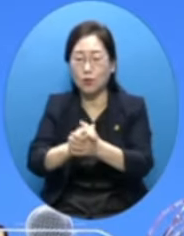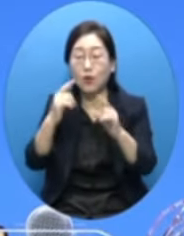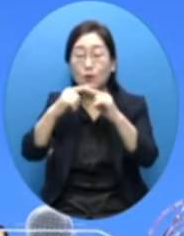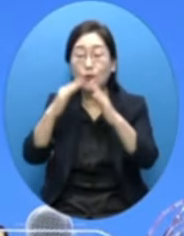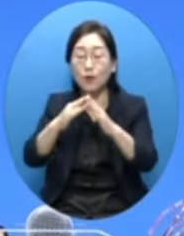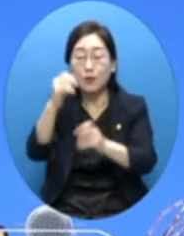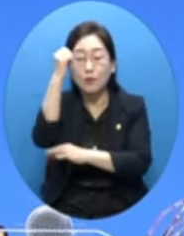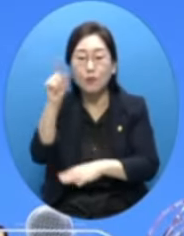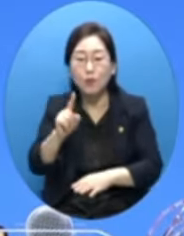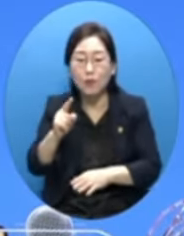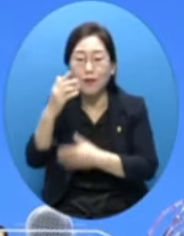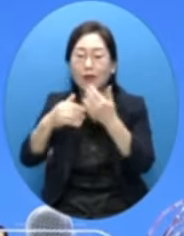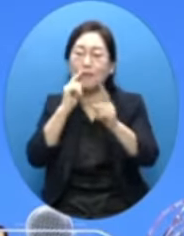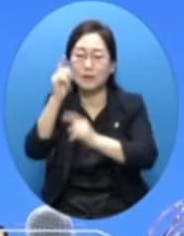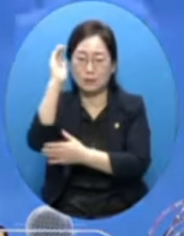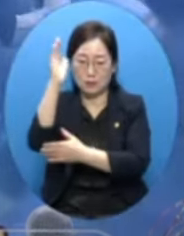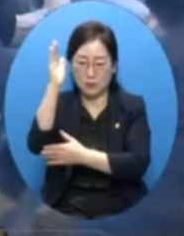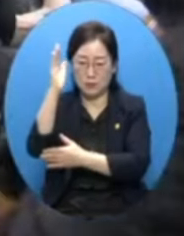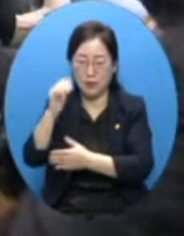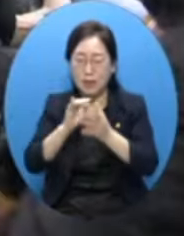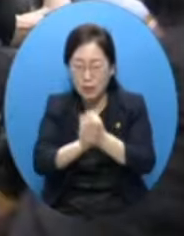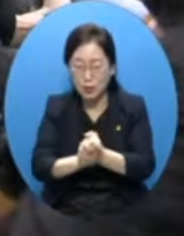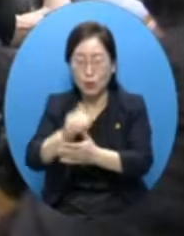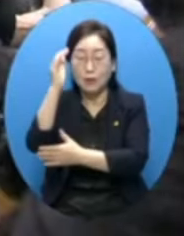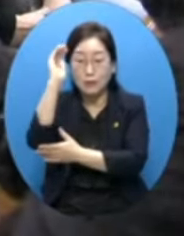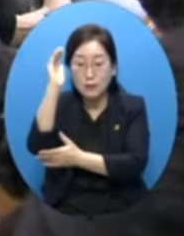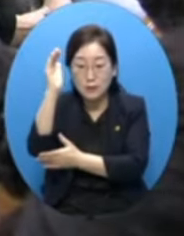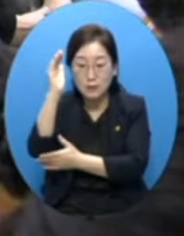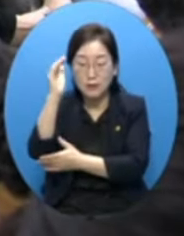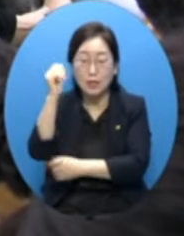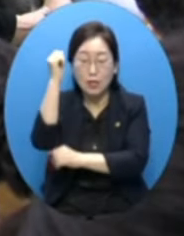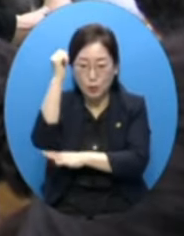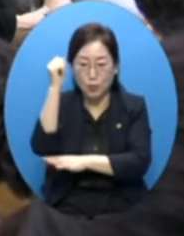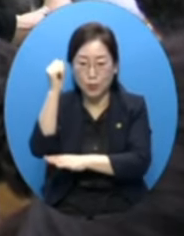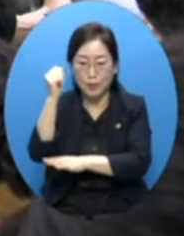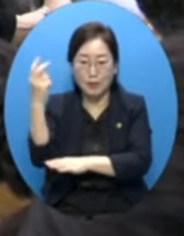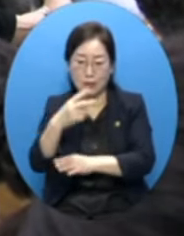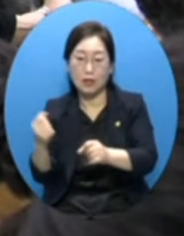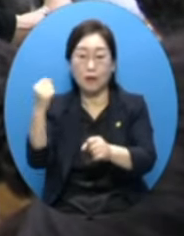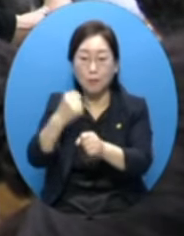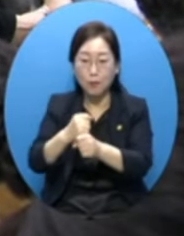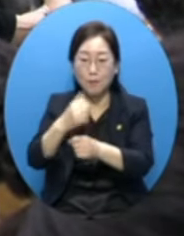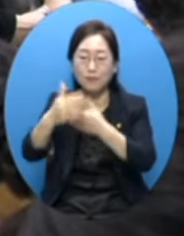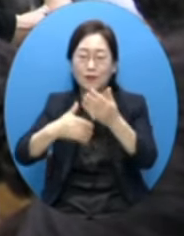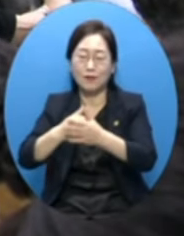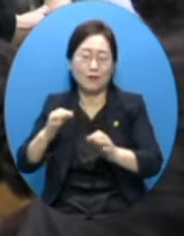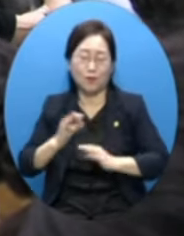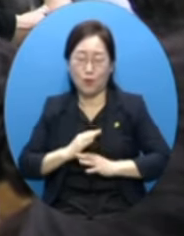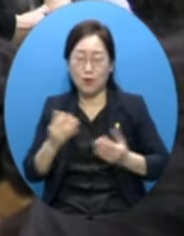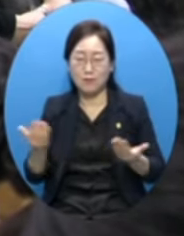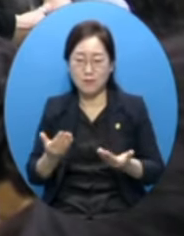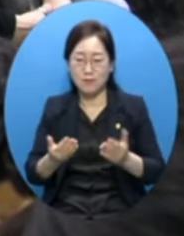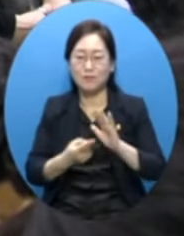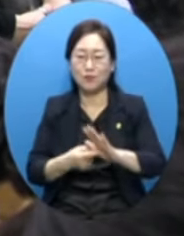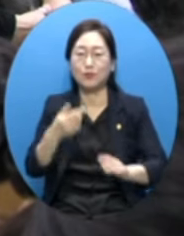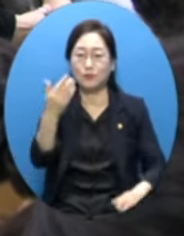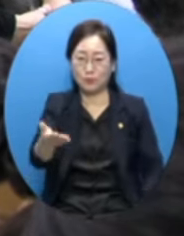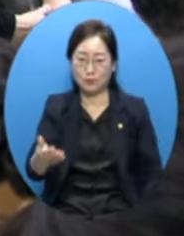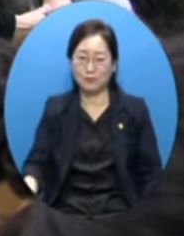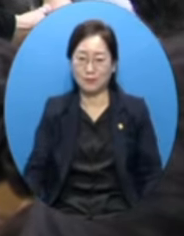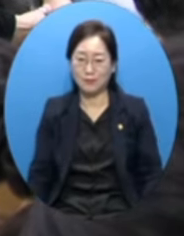말씀을 전하는 것입니다. 기도하고 말씀 전하는 교회의 본질이 회복되면 하나님께서 우리 모두를 통해서 놀라운 역사를 이루어 주시는